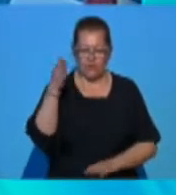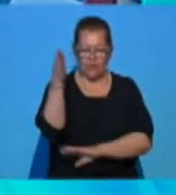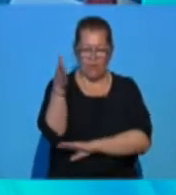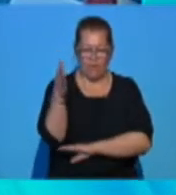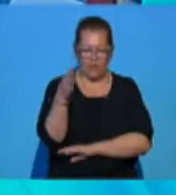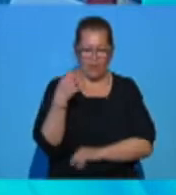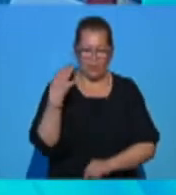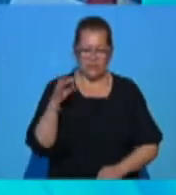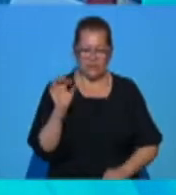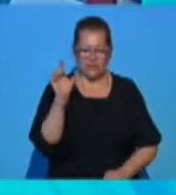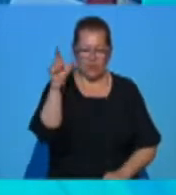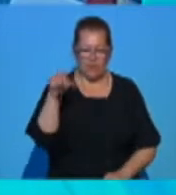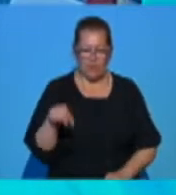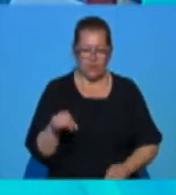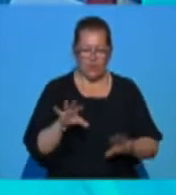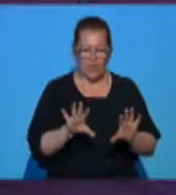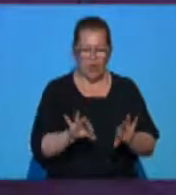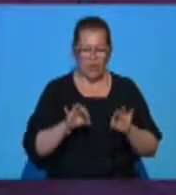s-au angajat.